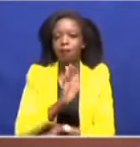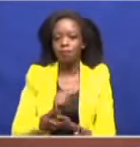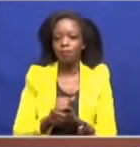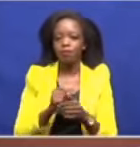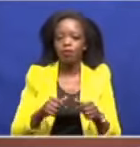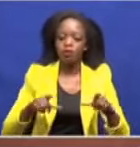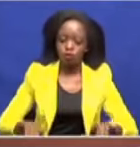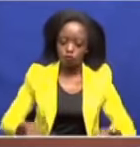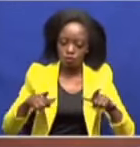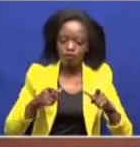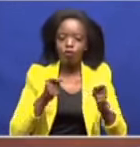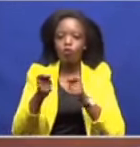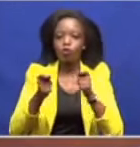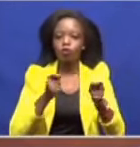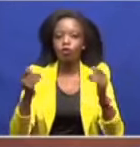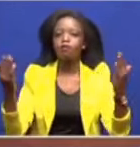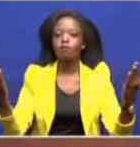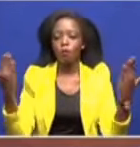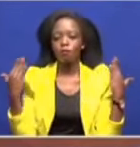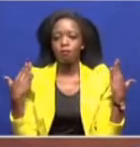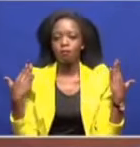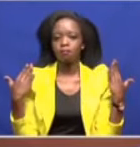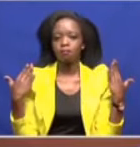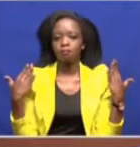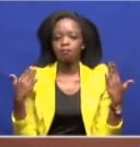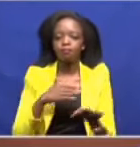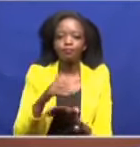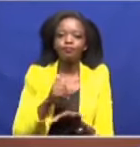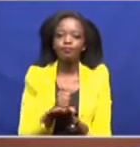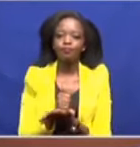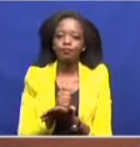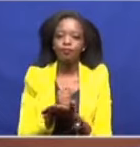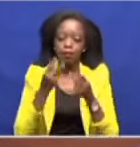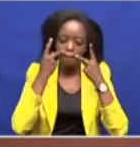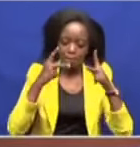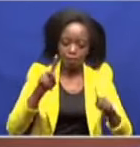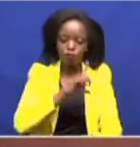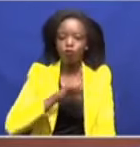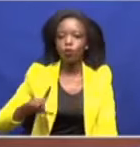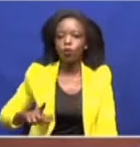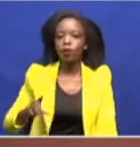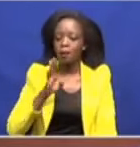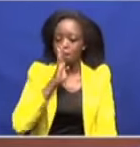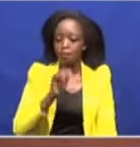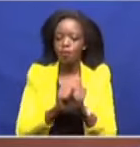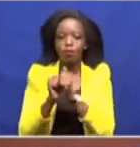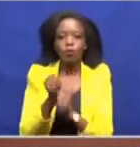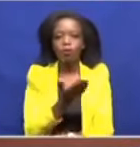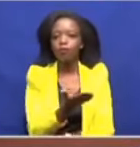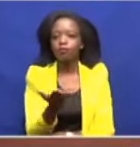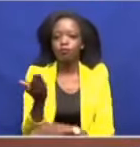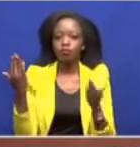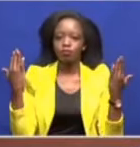yeishi na kutawala daima na milele. Amani ya Bwana wetu Yesu Kristo iwe